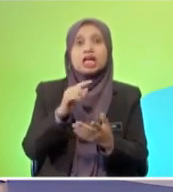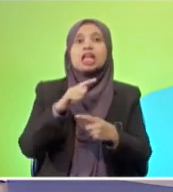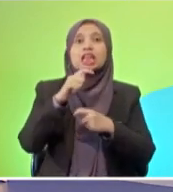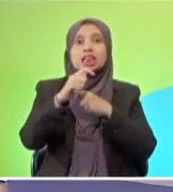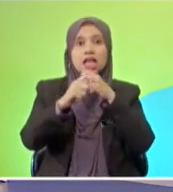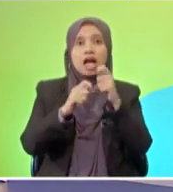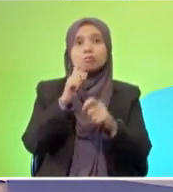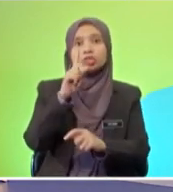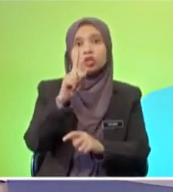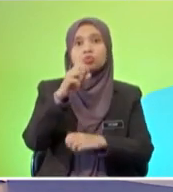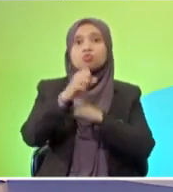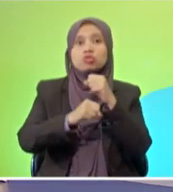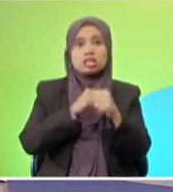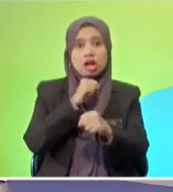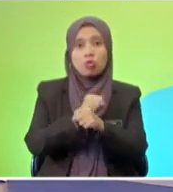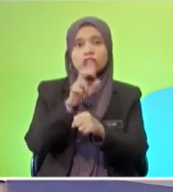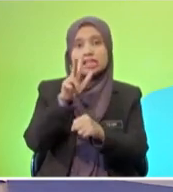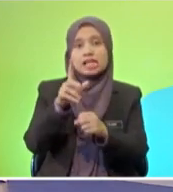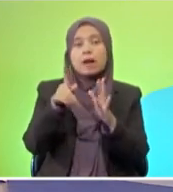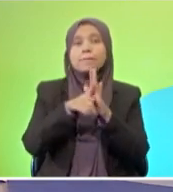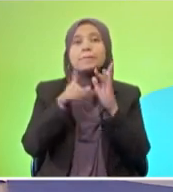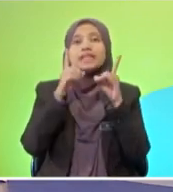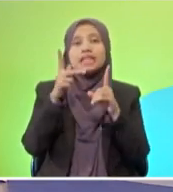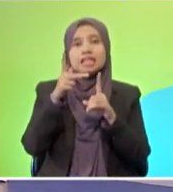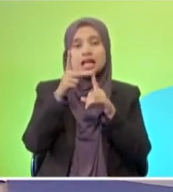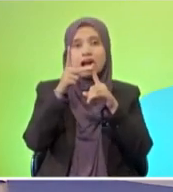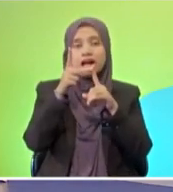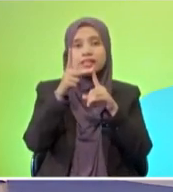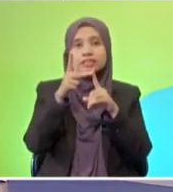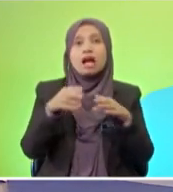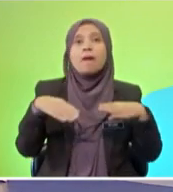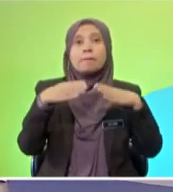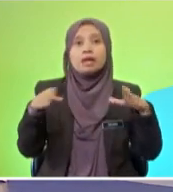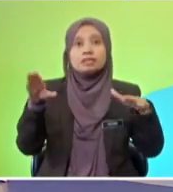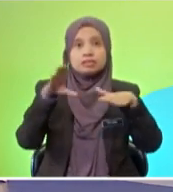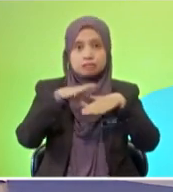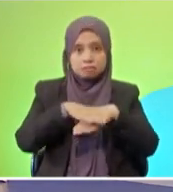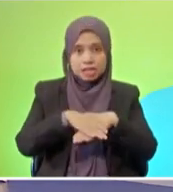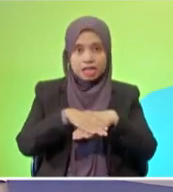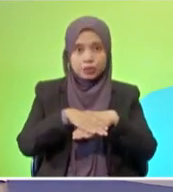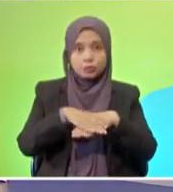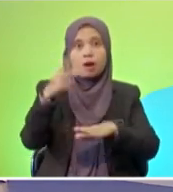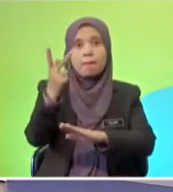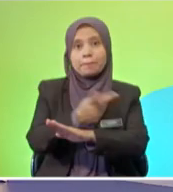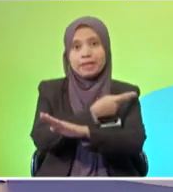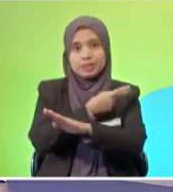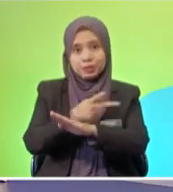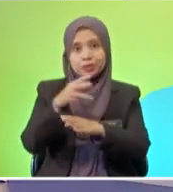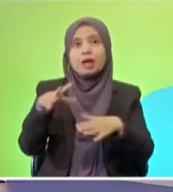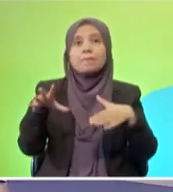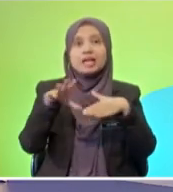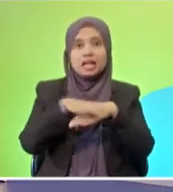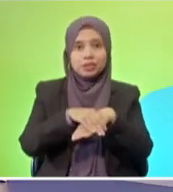1 tahun 3 dalam pendidikan khas melayu topik hari ini pantun Melayu warisan kita bersama dengan